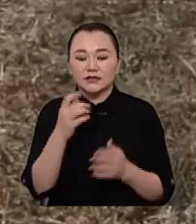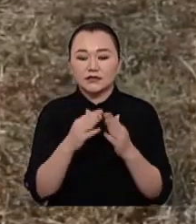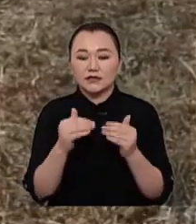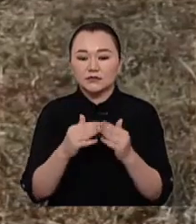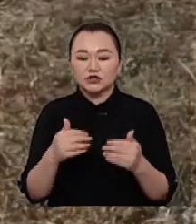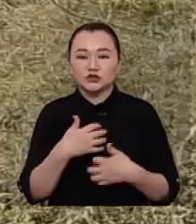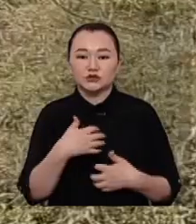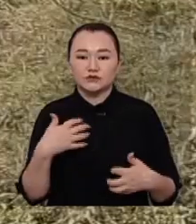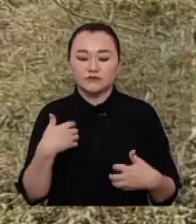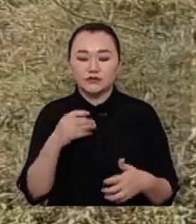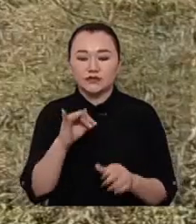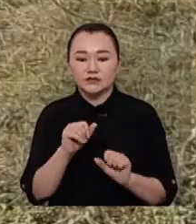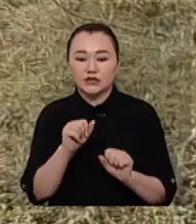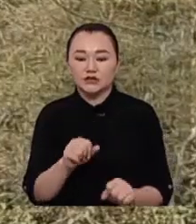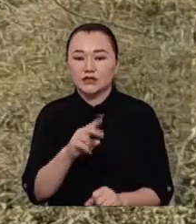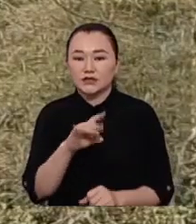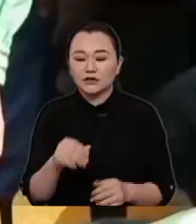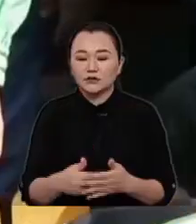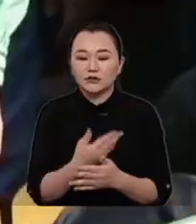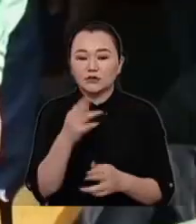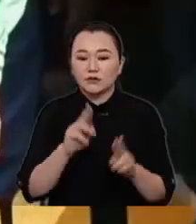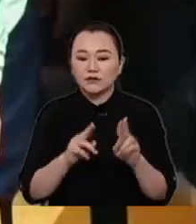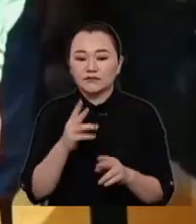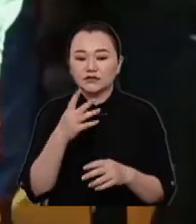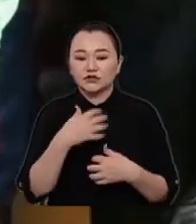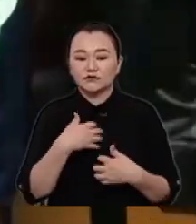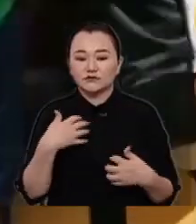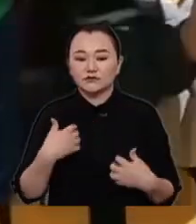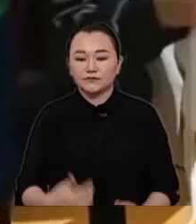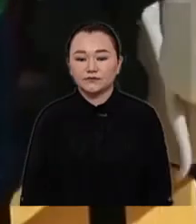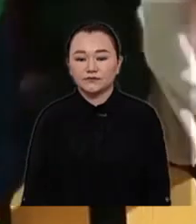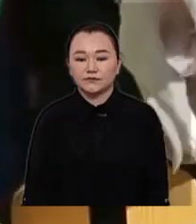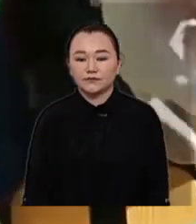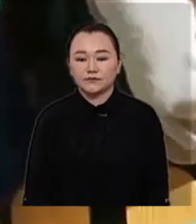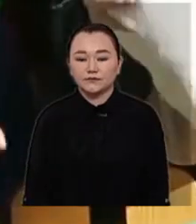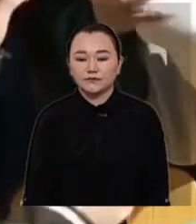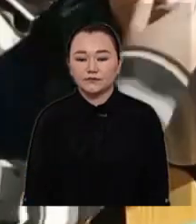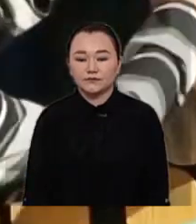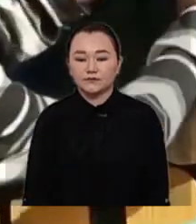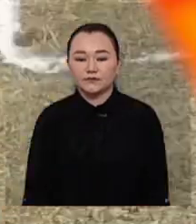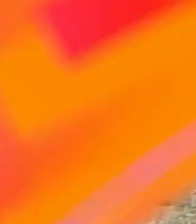домашних питомцев? И защитят ли новые правила четвероногих?